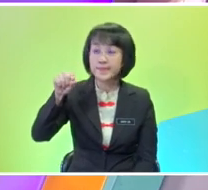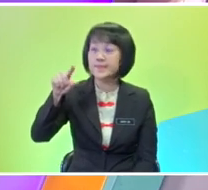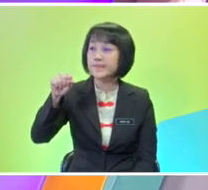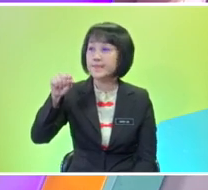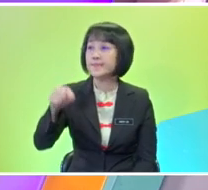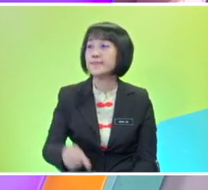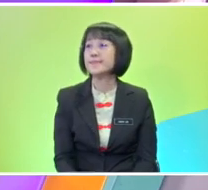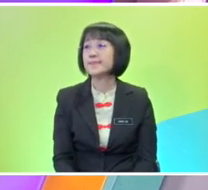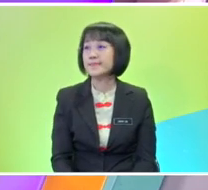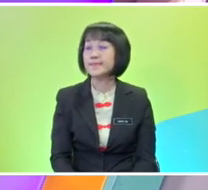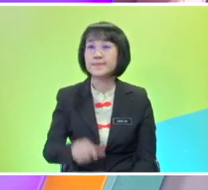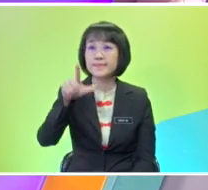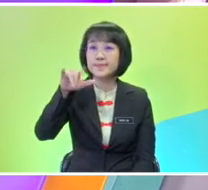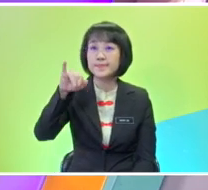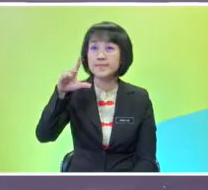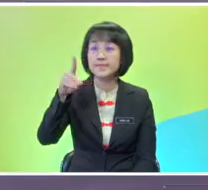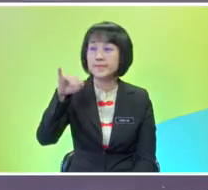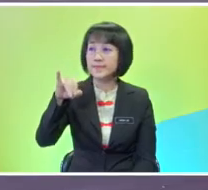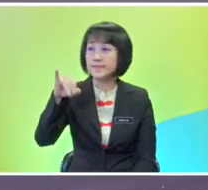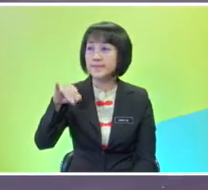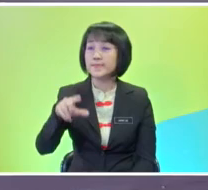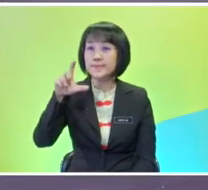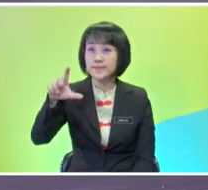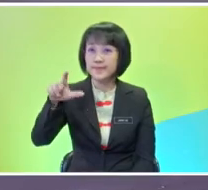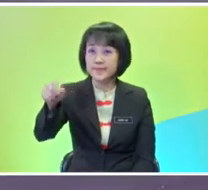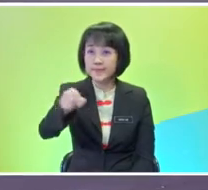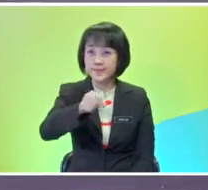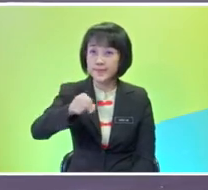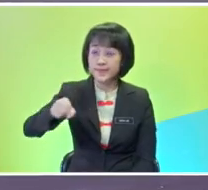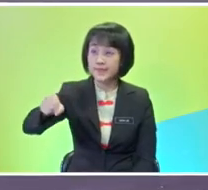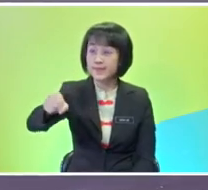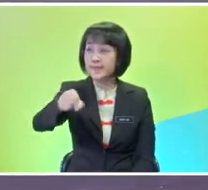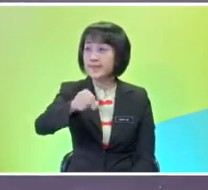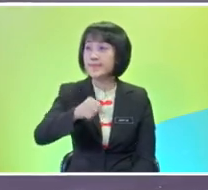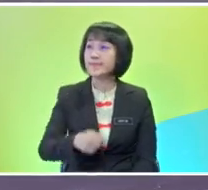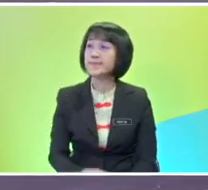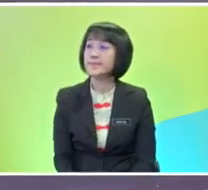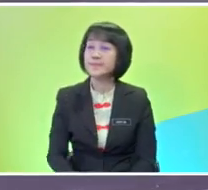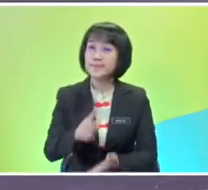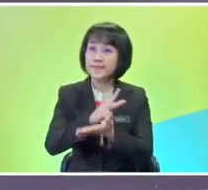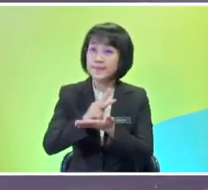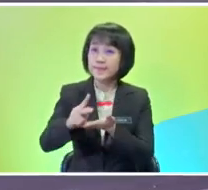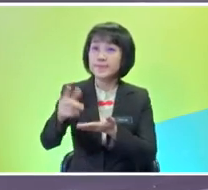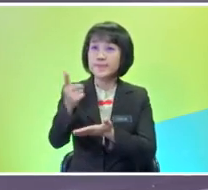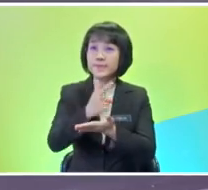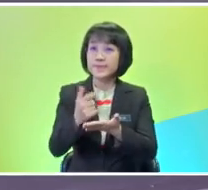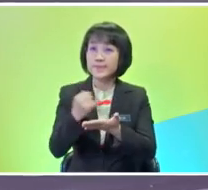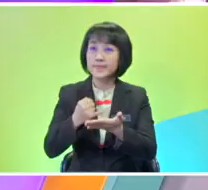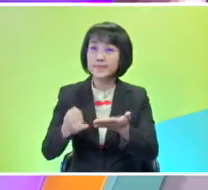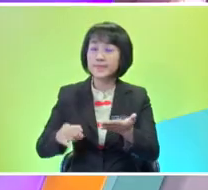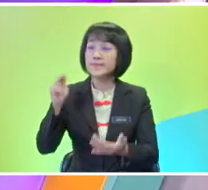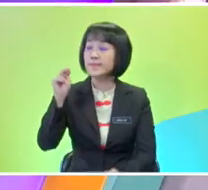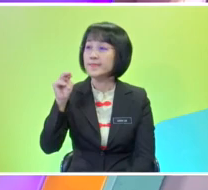untuk kita kemaskan lukisan kita nanti kemudian akhir Kak Mira kita udah boleh